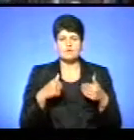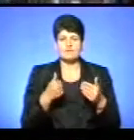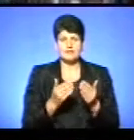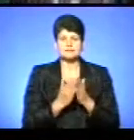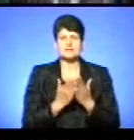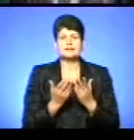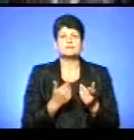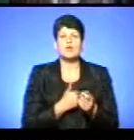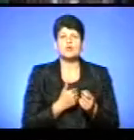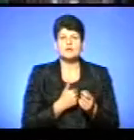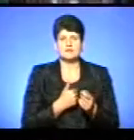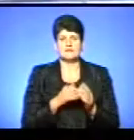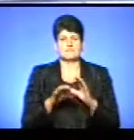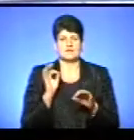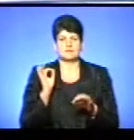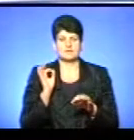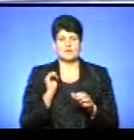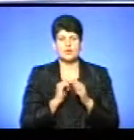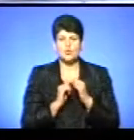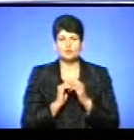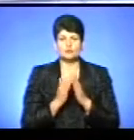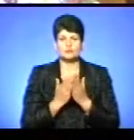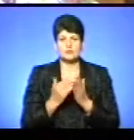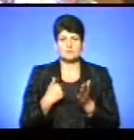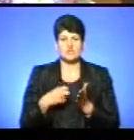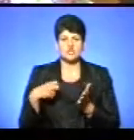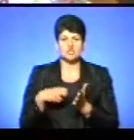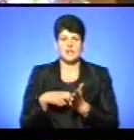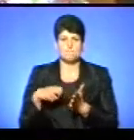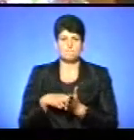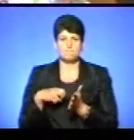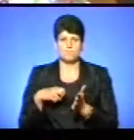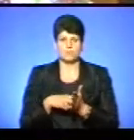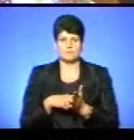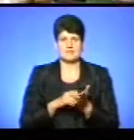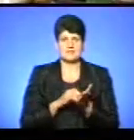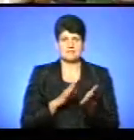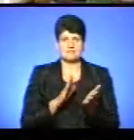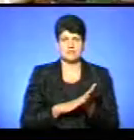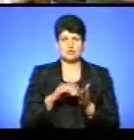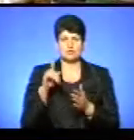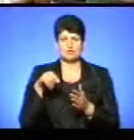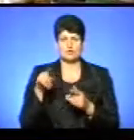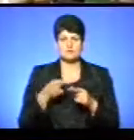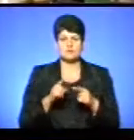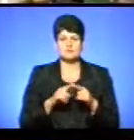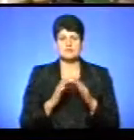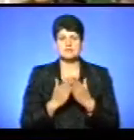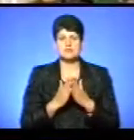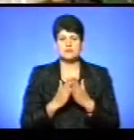підручники, які вони хотіли могли вибрати. Кожну книгу ми штампуємо, записуємо номер в цій